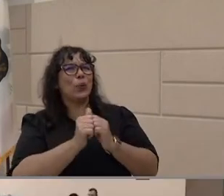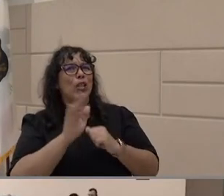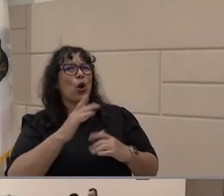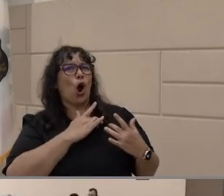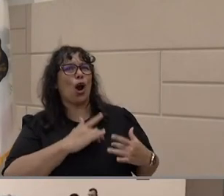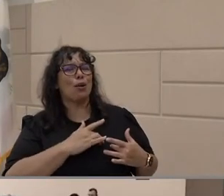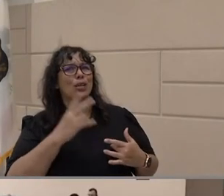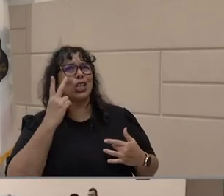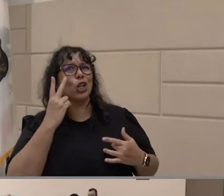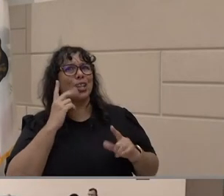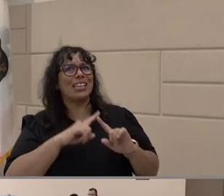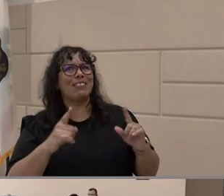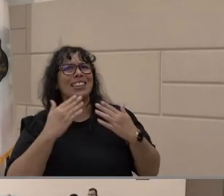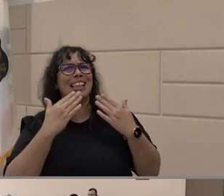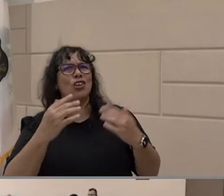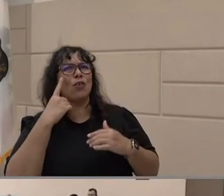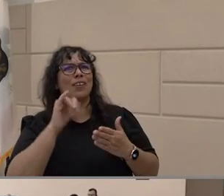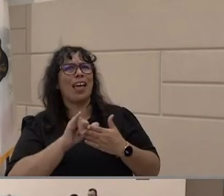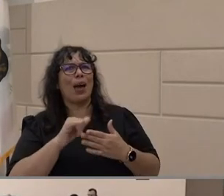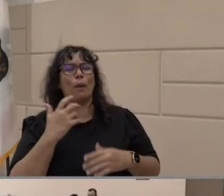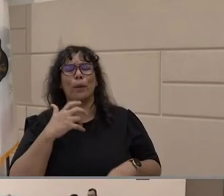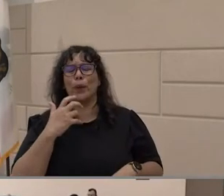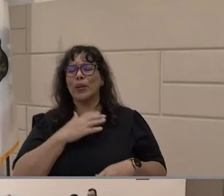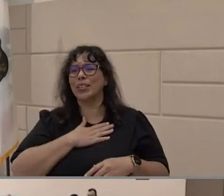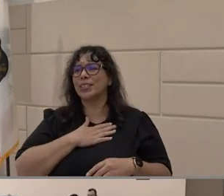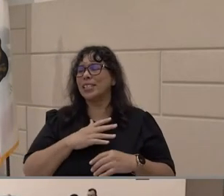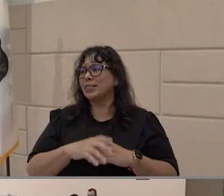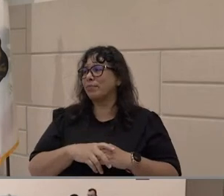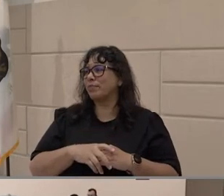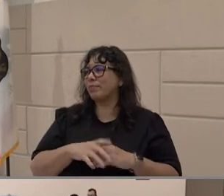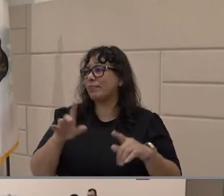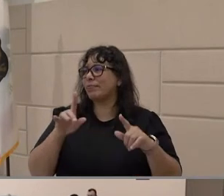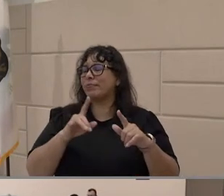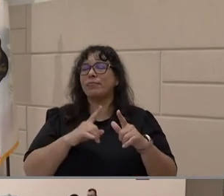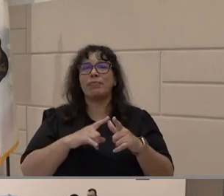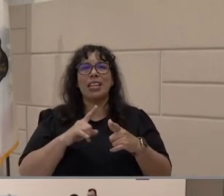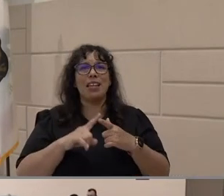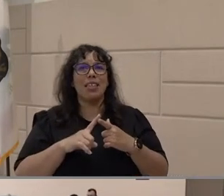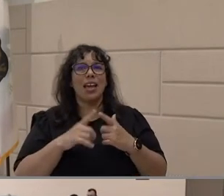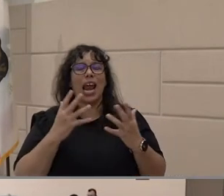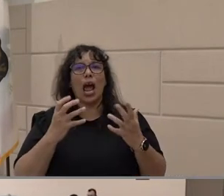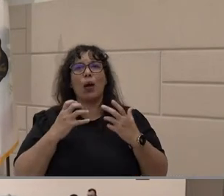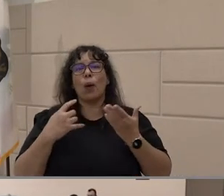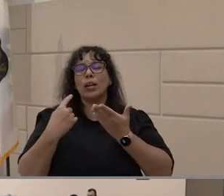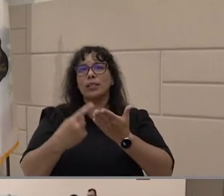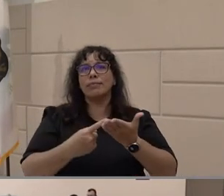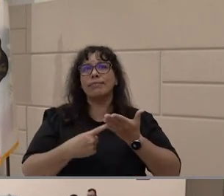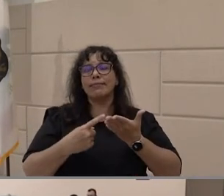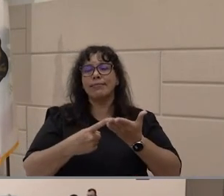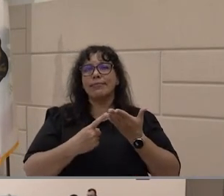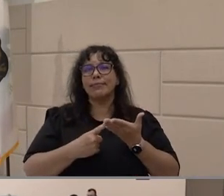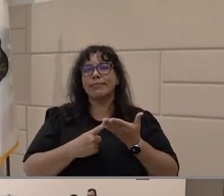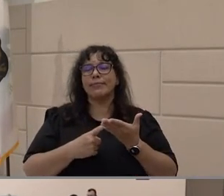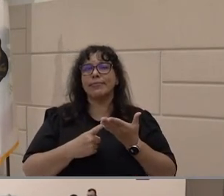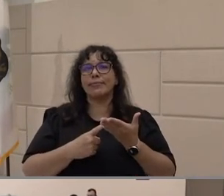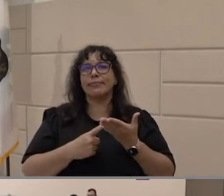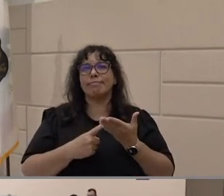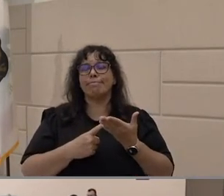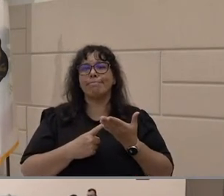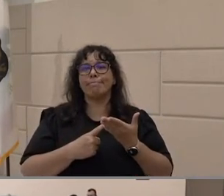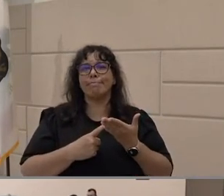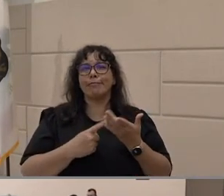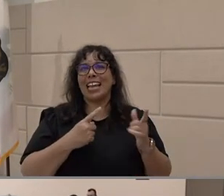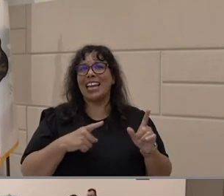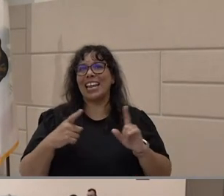ក់ពាក្យមកផ្ដាំផ្ញើប្រាប់ពួកយើងឲ្យបានដឹងឮហើយបន្តទៅទៀតខ្ញុំចង់ជជែកអំពី